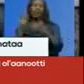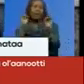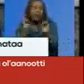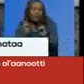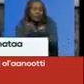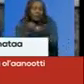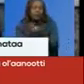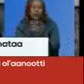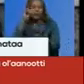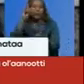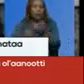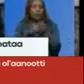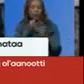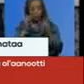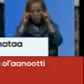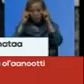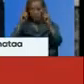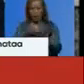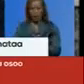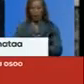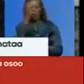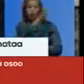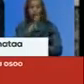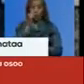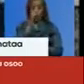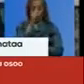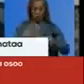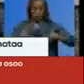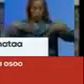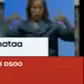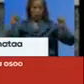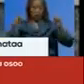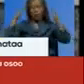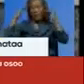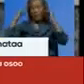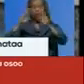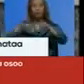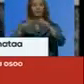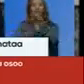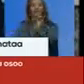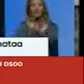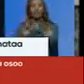ልትደርስ እንደማትችልም እንረዳለን። ኢትዮጵያ ለወጣቶቿ ተስፋ የምትሰጥ እንጂ